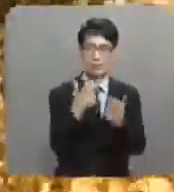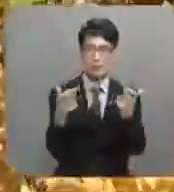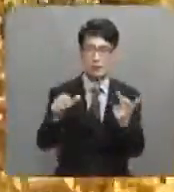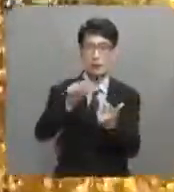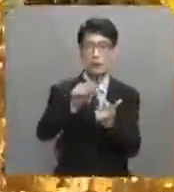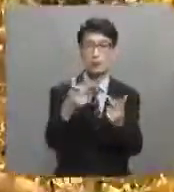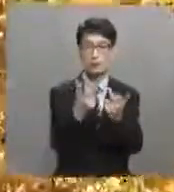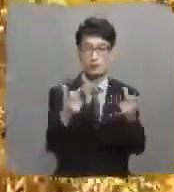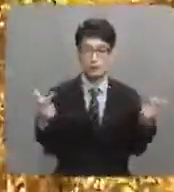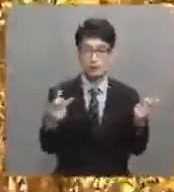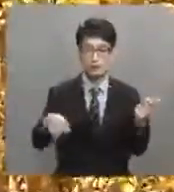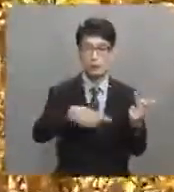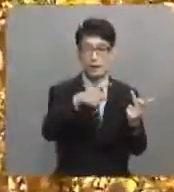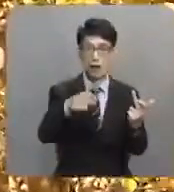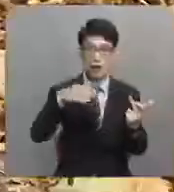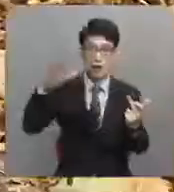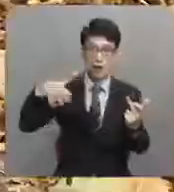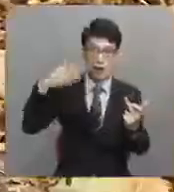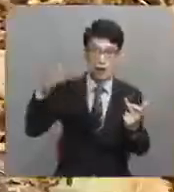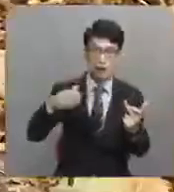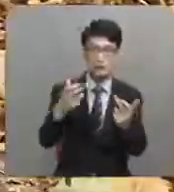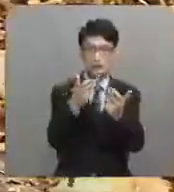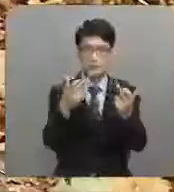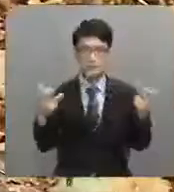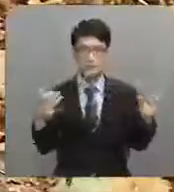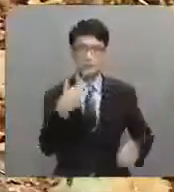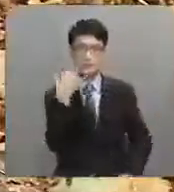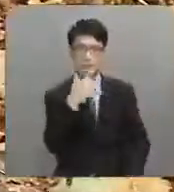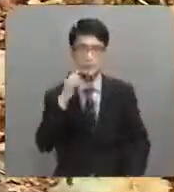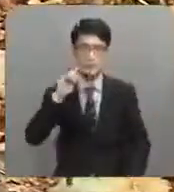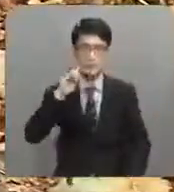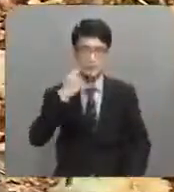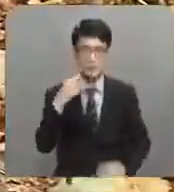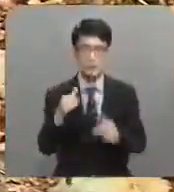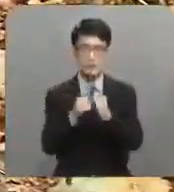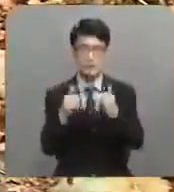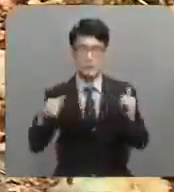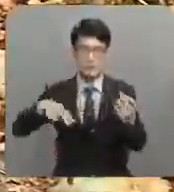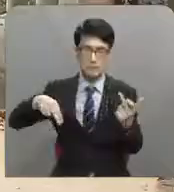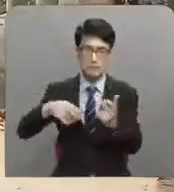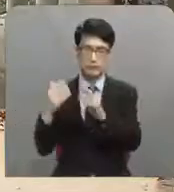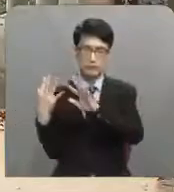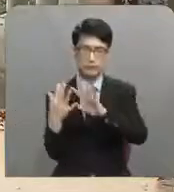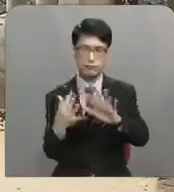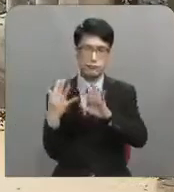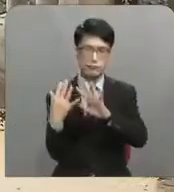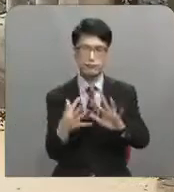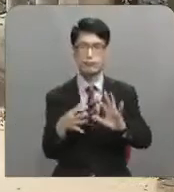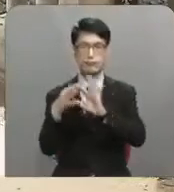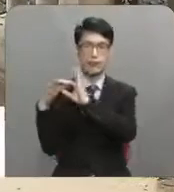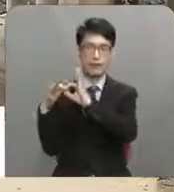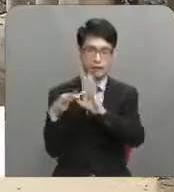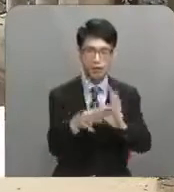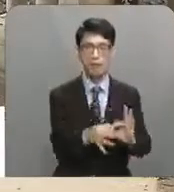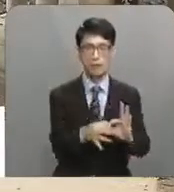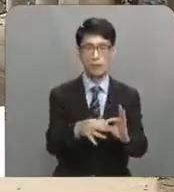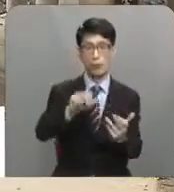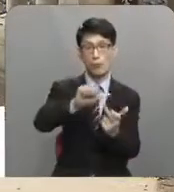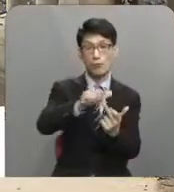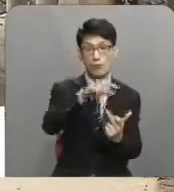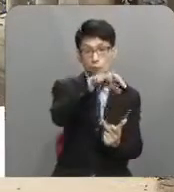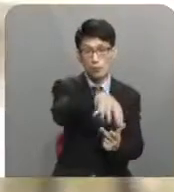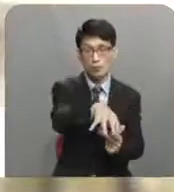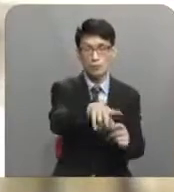강원도 유명산의 가을 단풍이 이번 주 절정을 맞으면서 탐방객들 발길이 이어지고 있습니다. 오대산 국립공원의